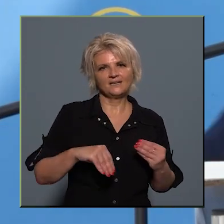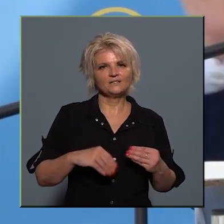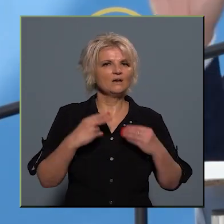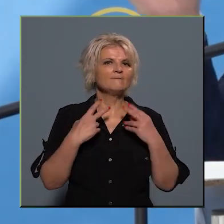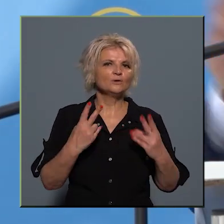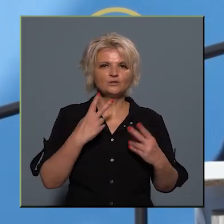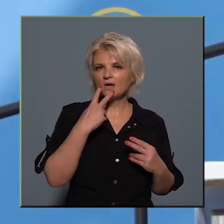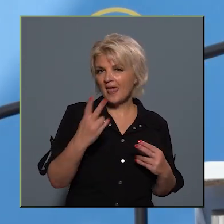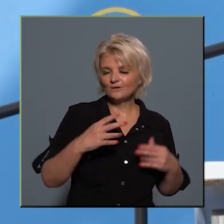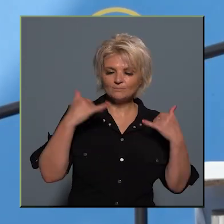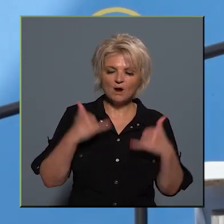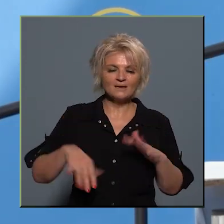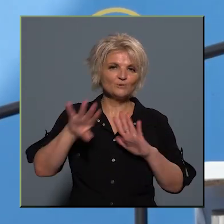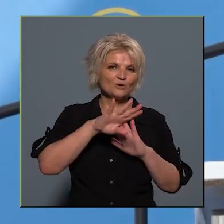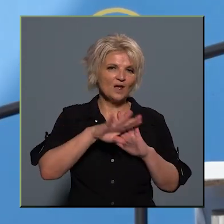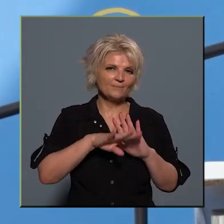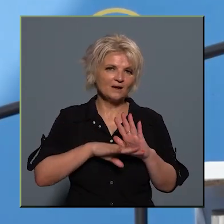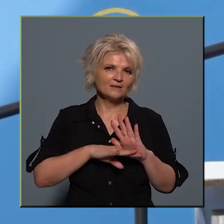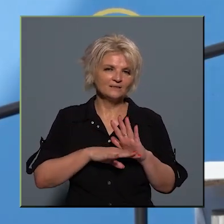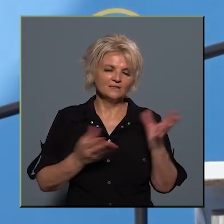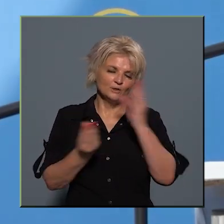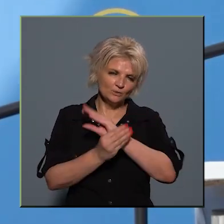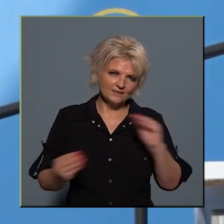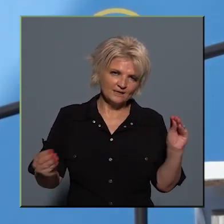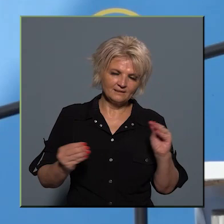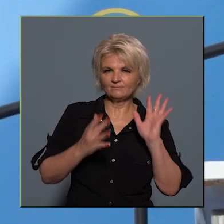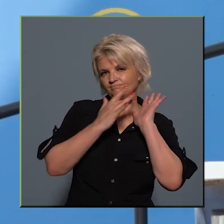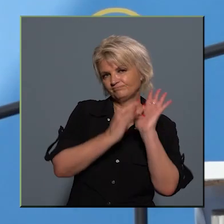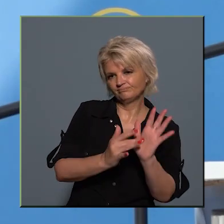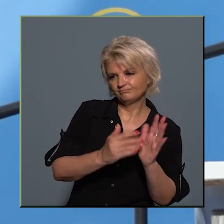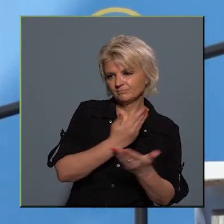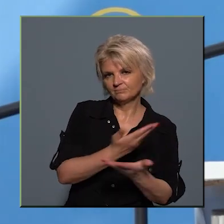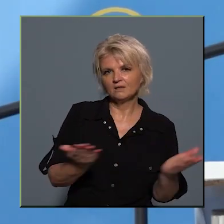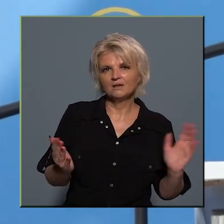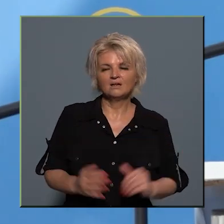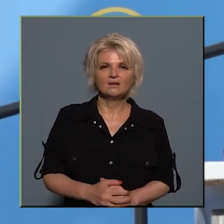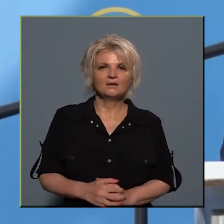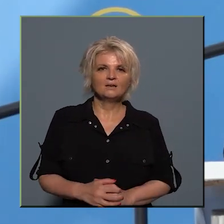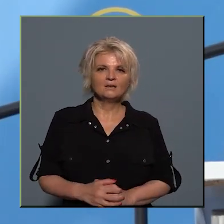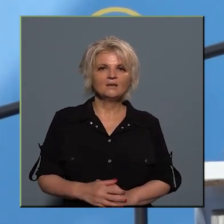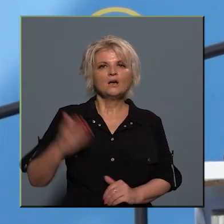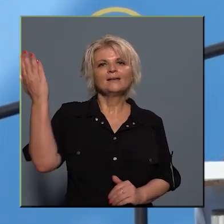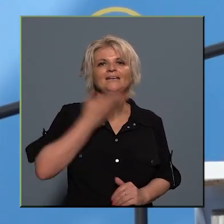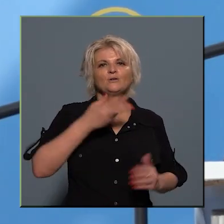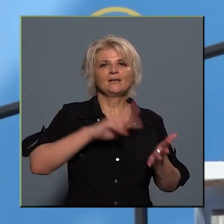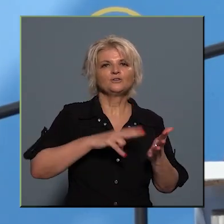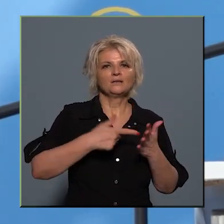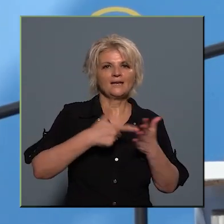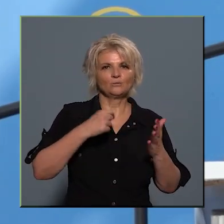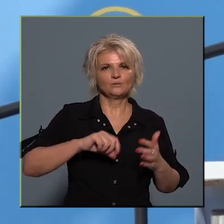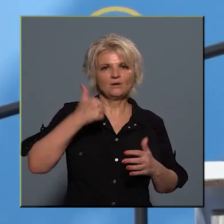fontosnak, hogy egy kicsit ugye a mai programnak a üzenetértékét megvilágítsam önök számára, hogy ugye mivel a hidrogén stratégia